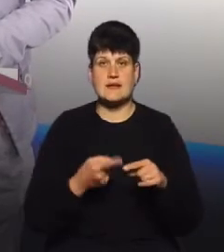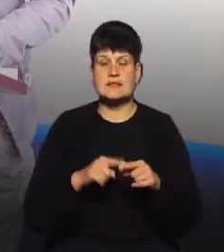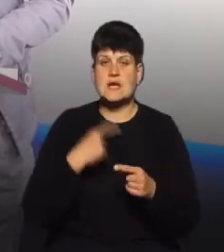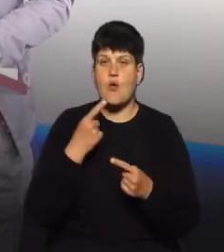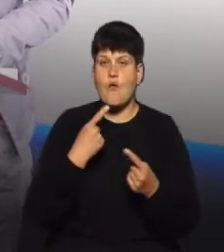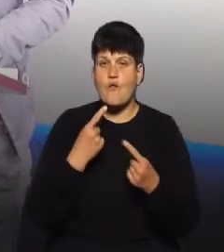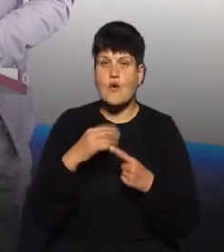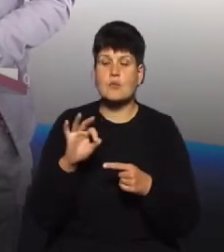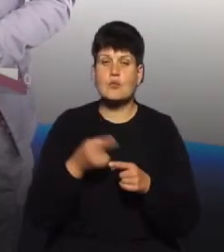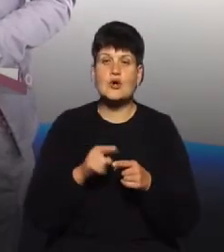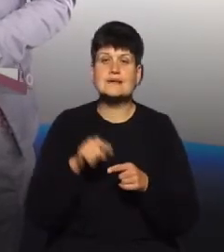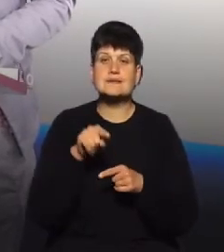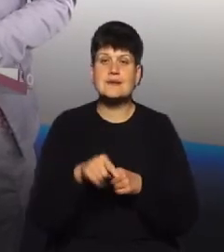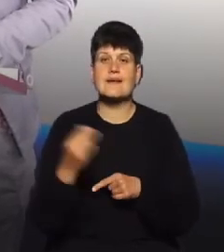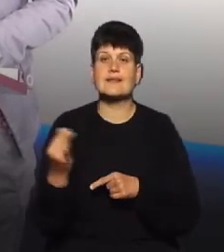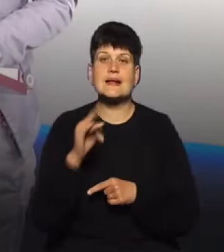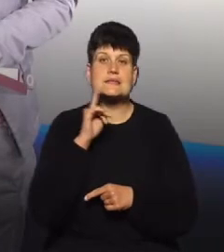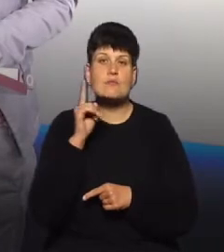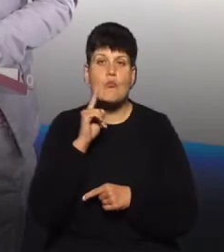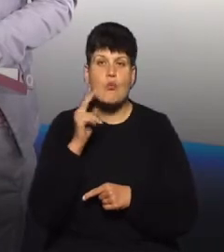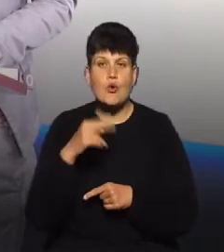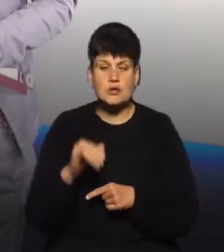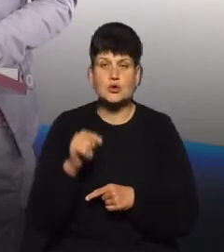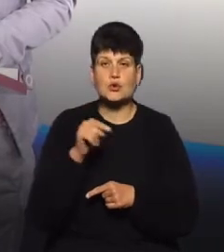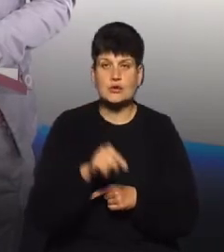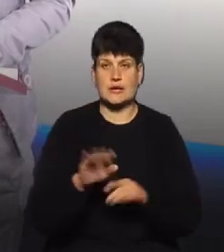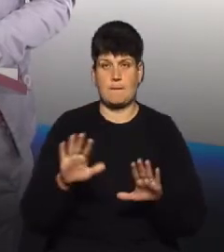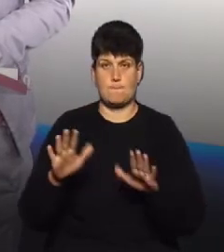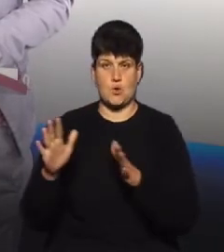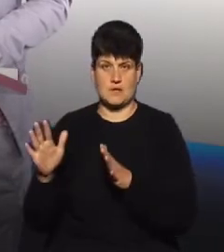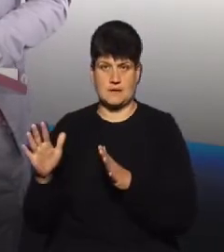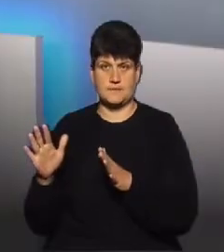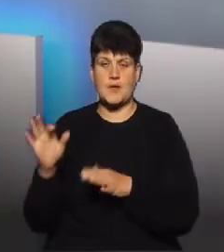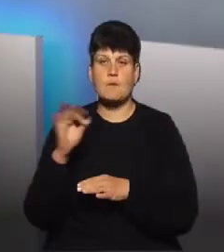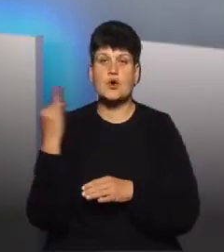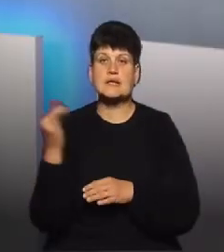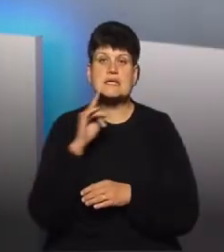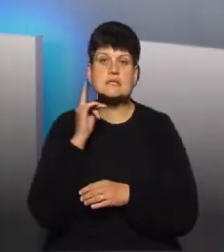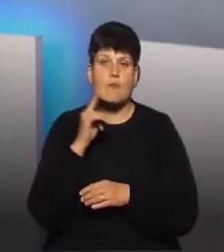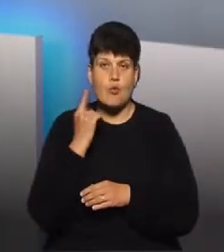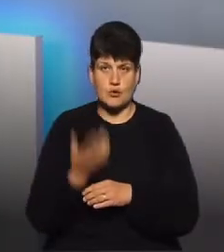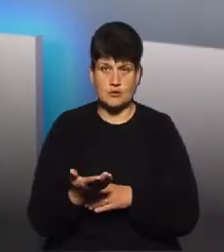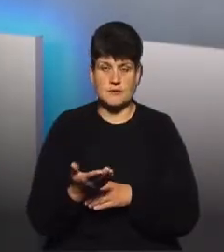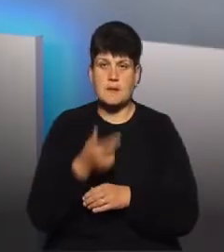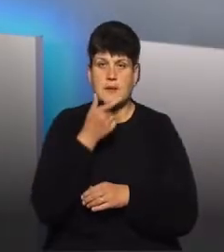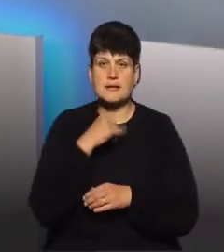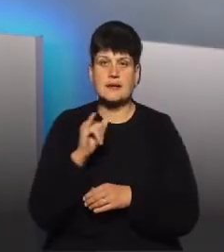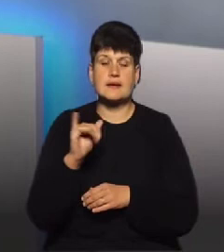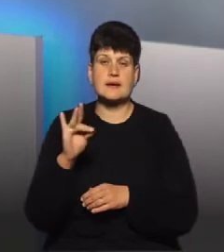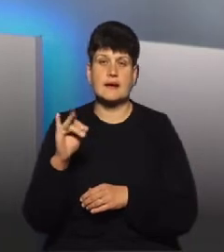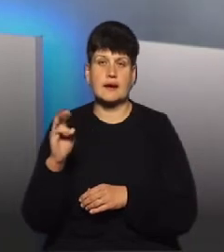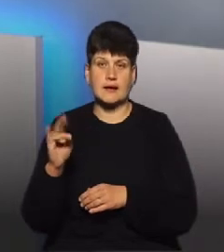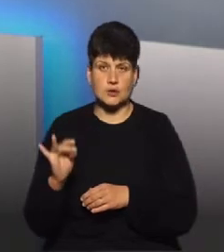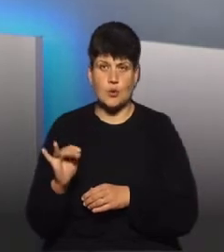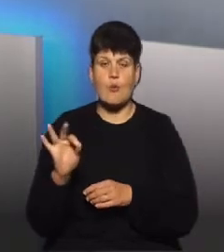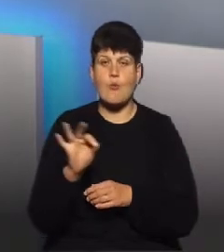інтерес оцієї молоді до тих подій. Про інтерес молоді. Пані Ірино, по роках може бути вам внучкою десь, правда,